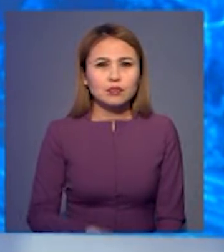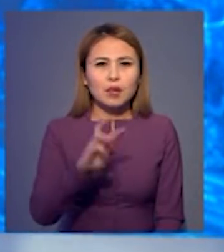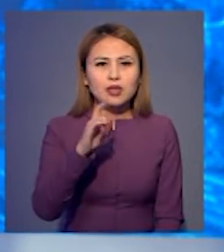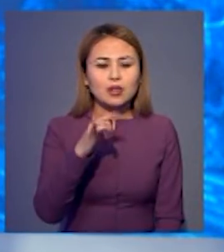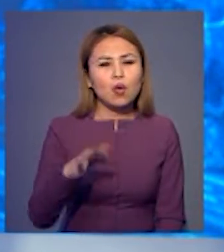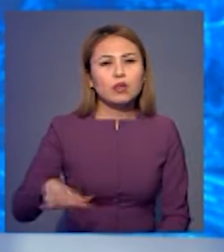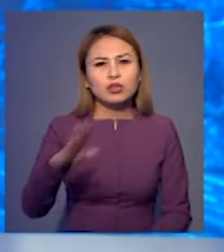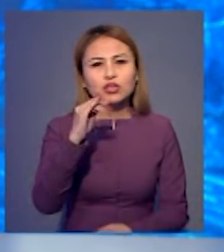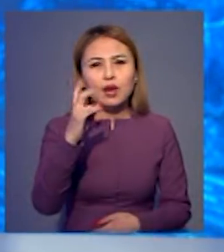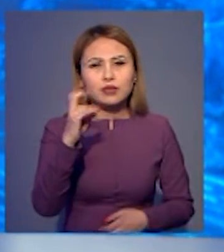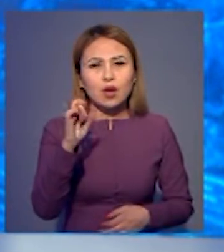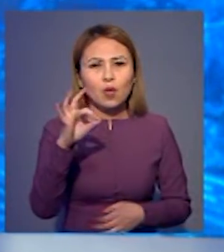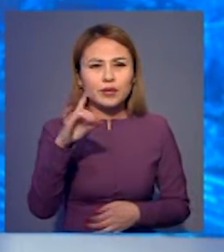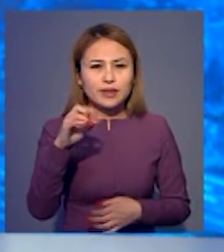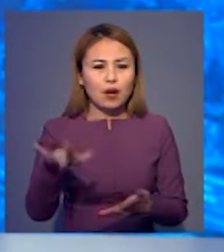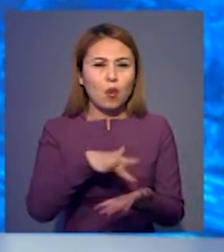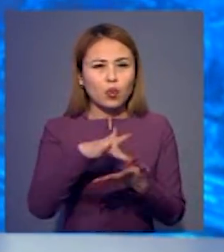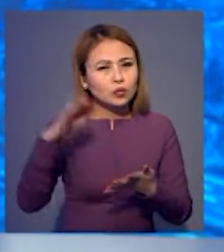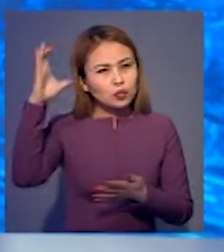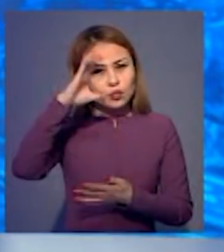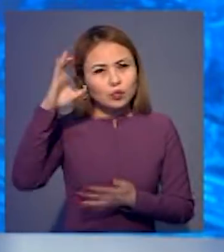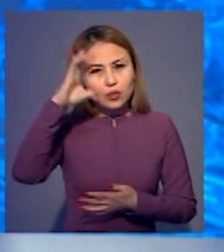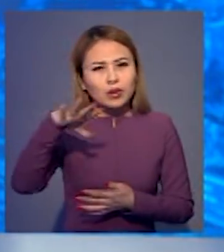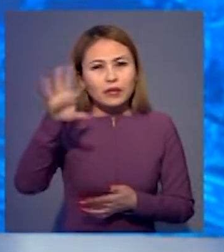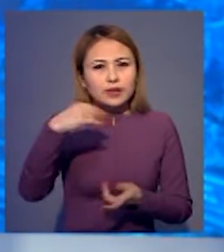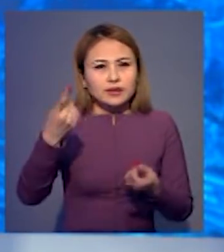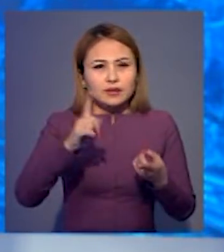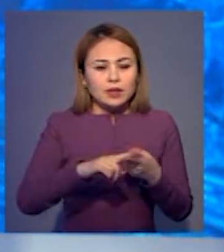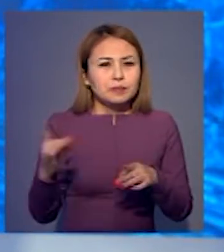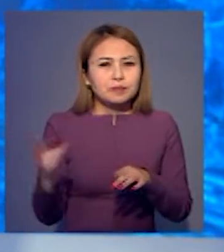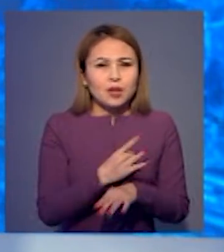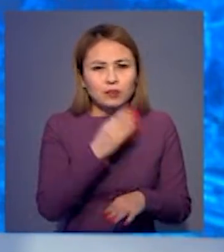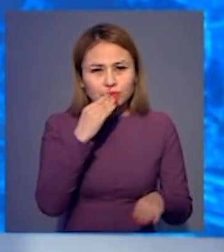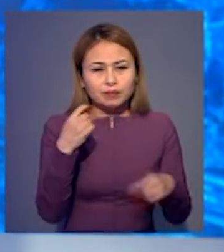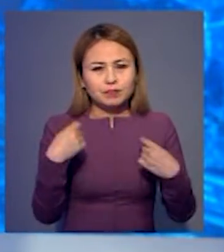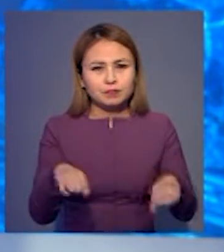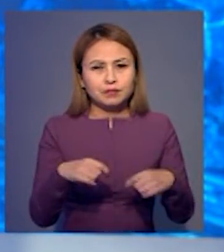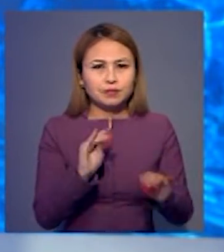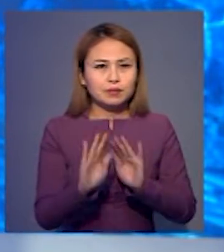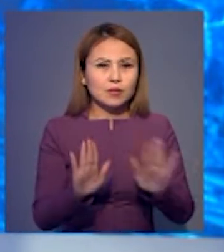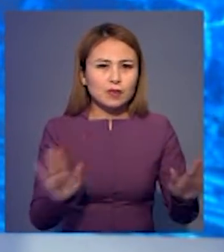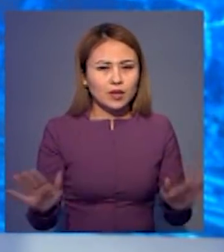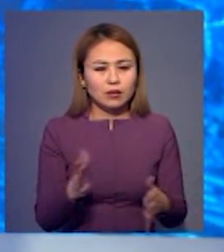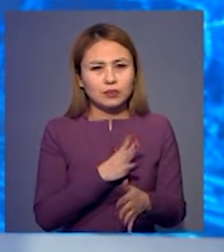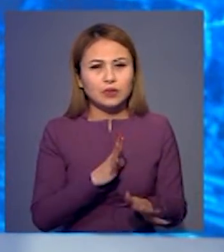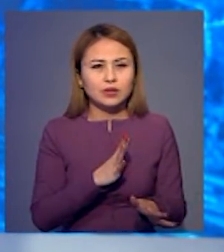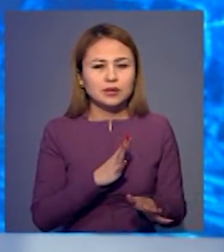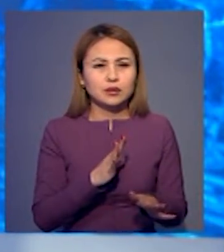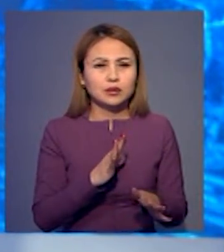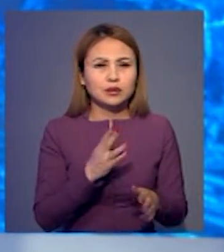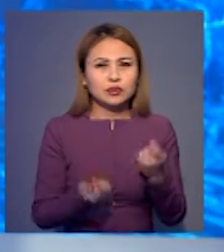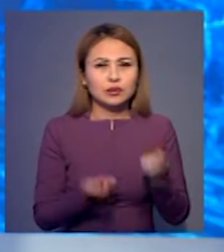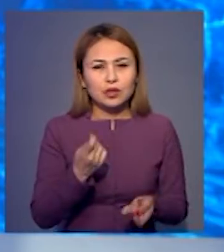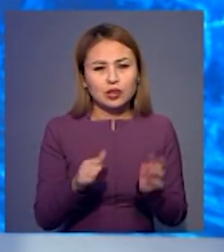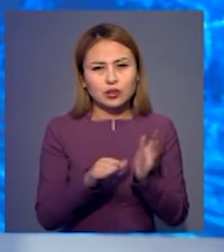Маңғыстау облысындағы жаңа өзен қаласында Өзбекстан шаруаларының қатысуымен алғашқы азық-түлік жәрмеңкесі өтті. Хорезм облысынан